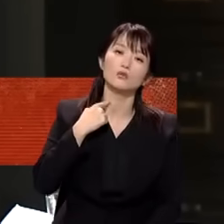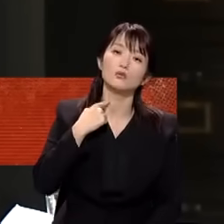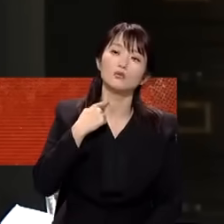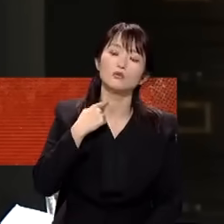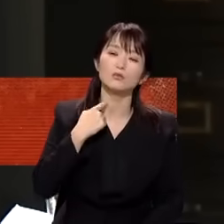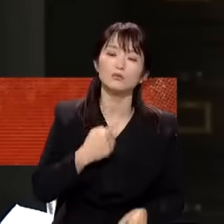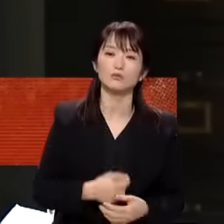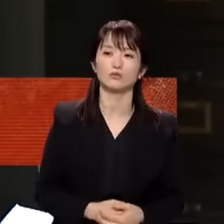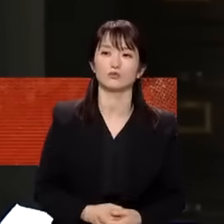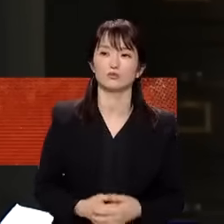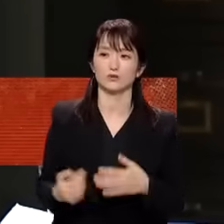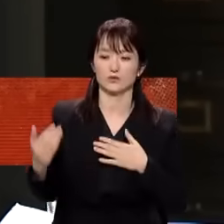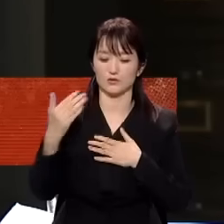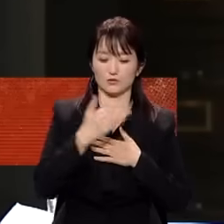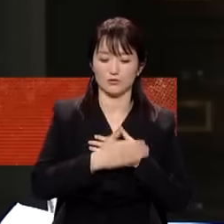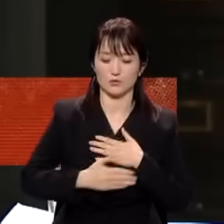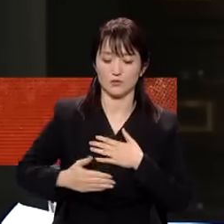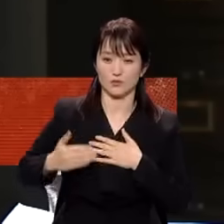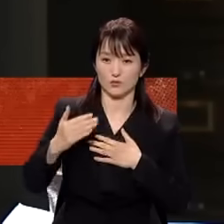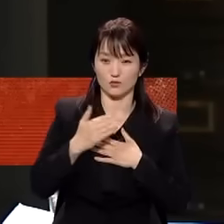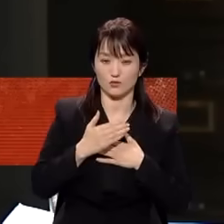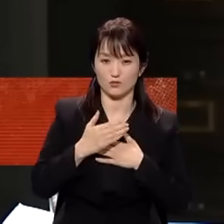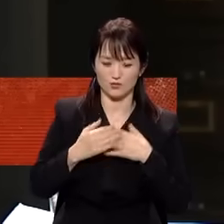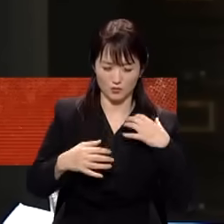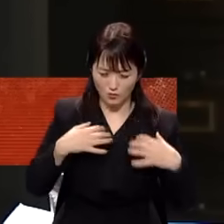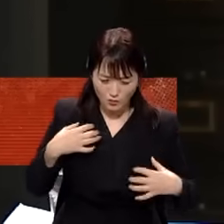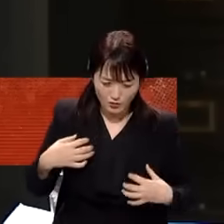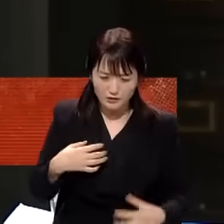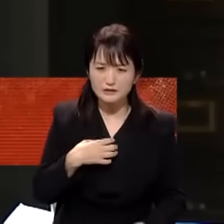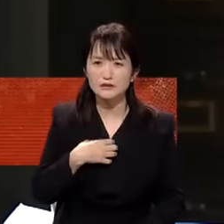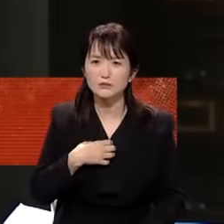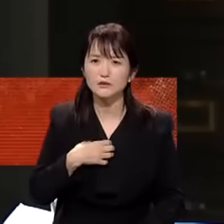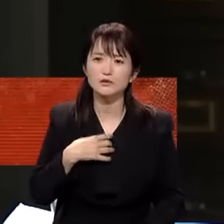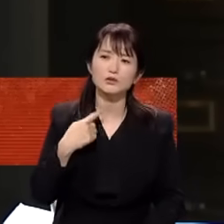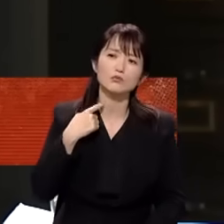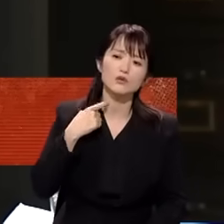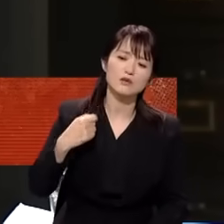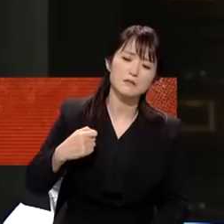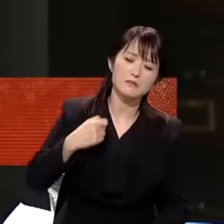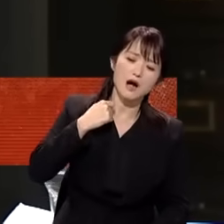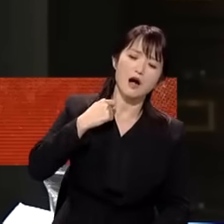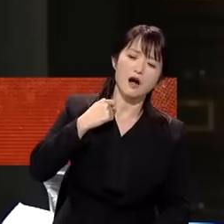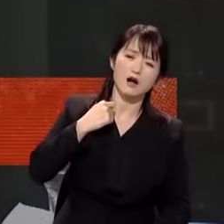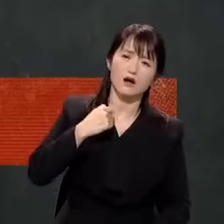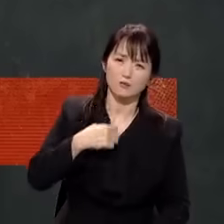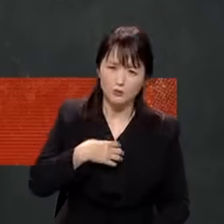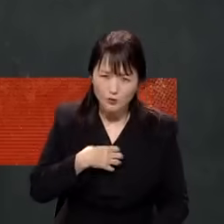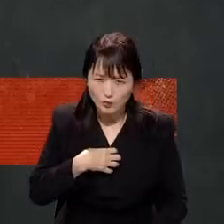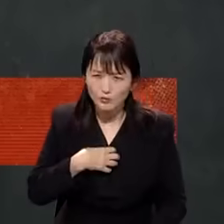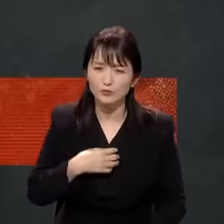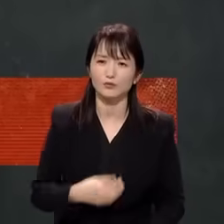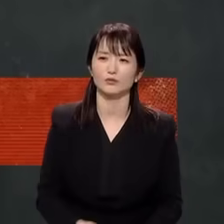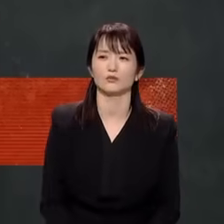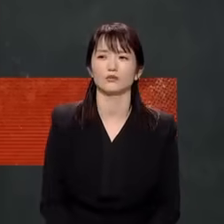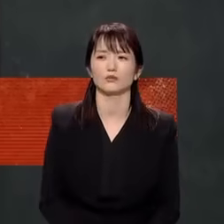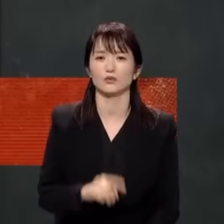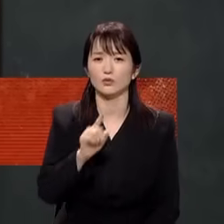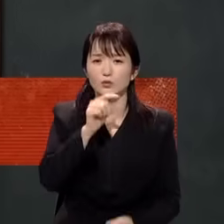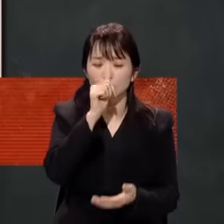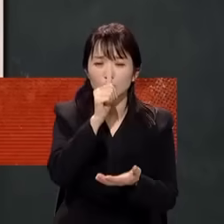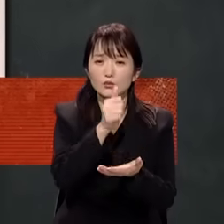아니, 몸의 모든 부위가 다 위험하겠지만 목은 진짜 위험하잖아요. 그래서 보통 이제 어떤 범죄에